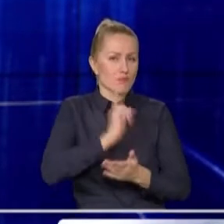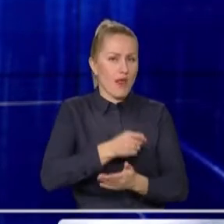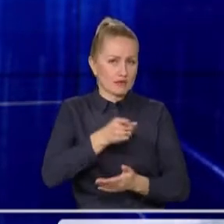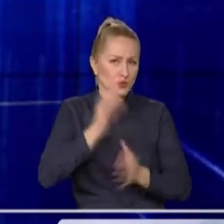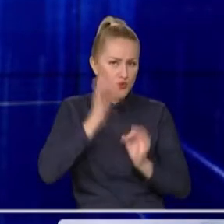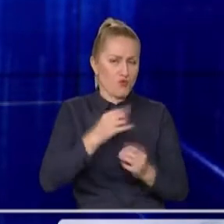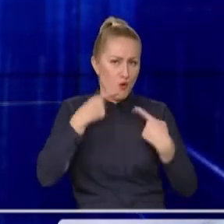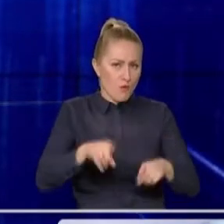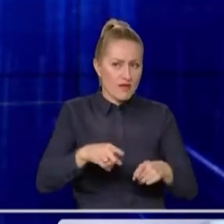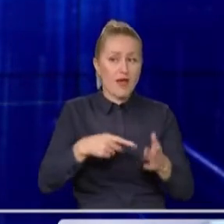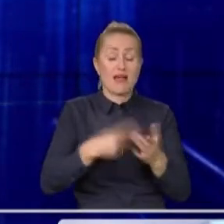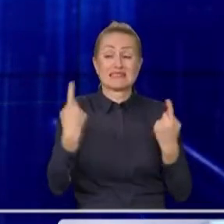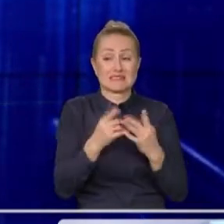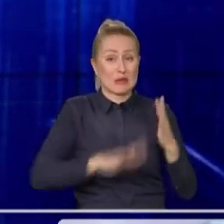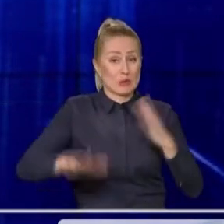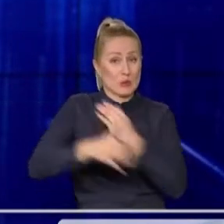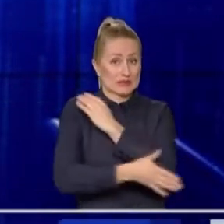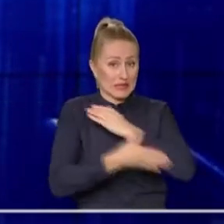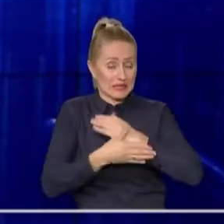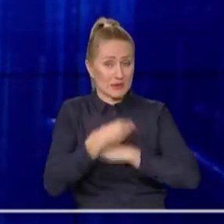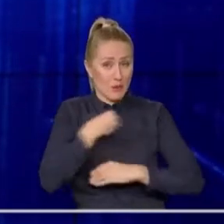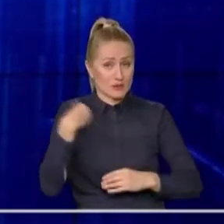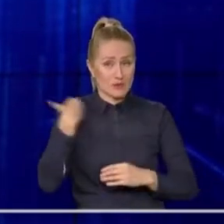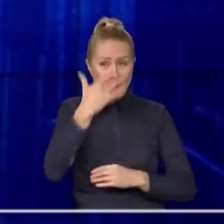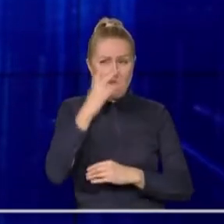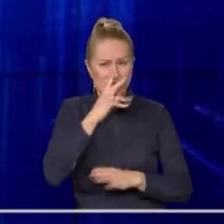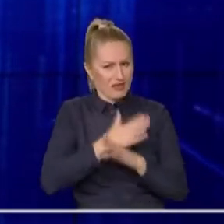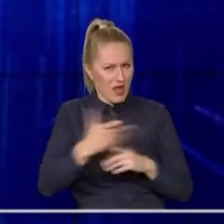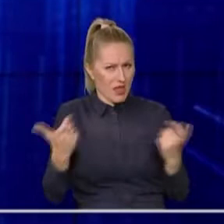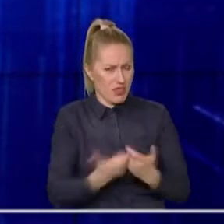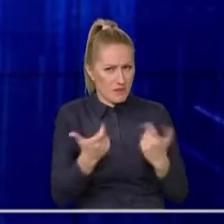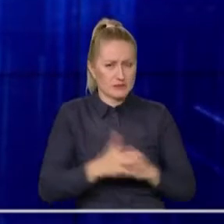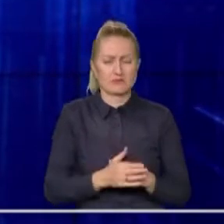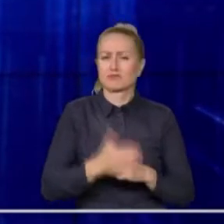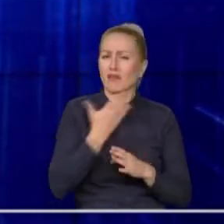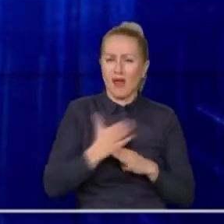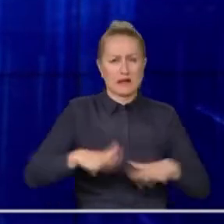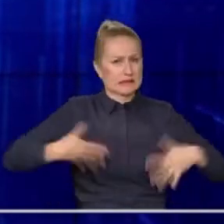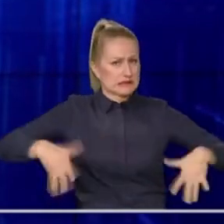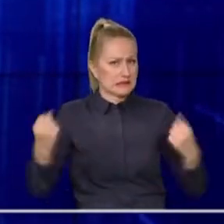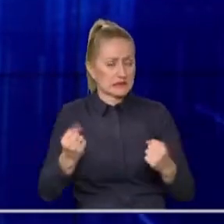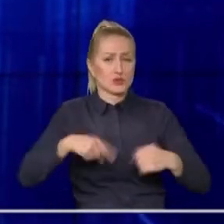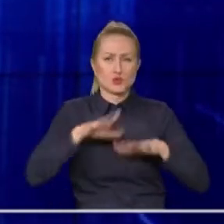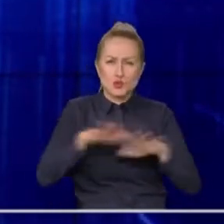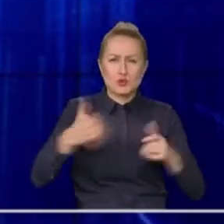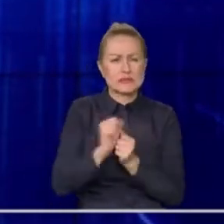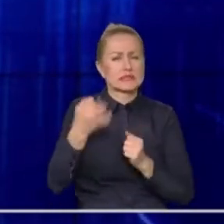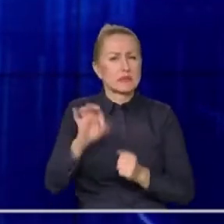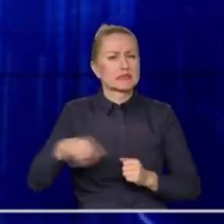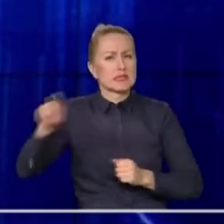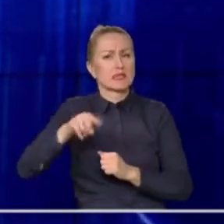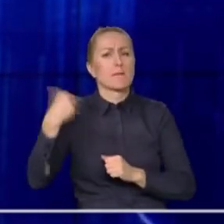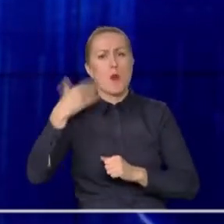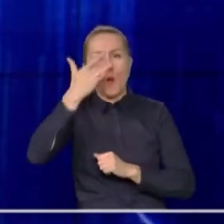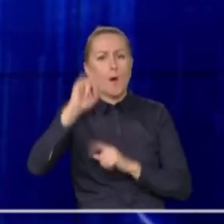rekomendacje. Sytuacja na naszej granicy z Białorusią dalej jest bardzo niebezpieczna, bardzo napięta. Dochodzi do szeregu prowokacji zarówno ze